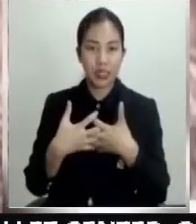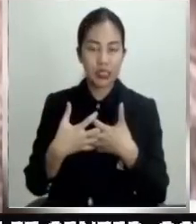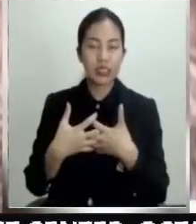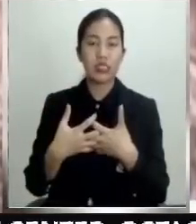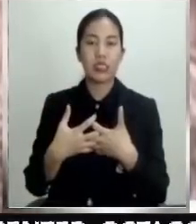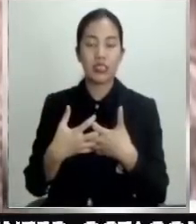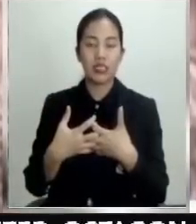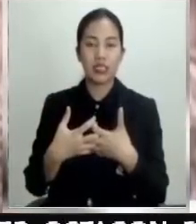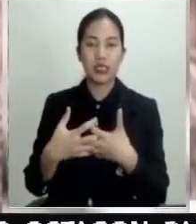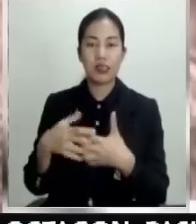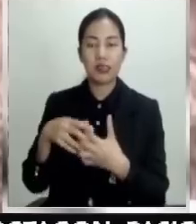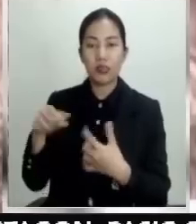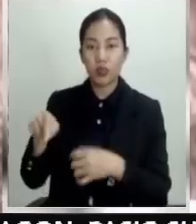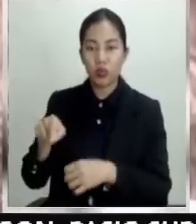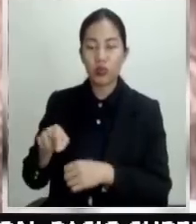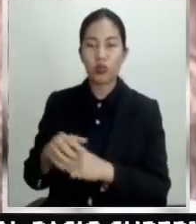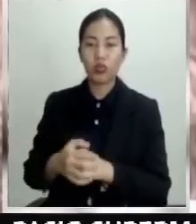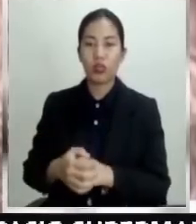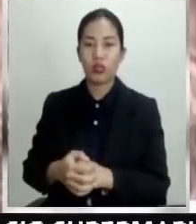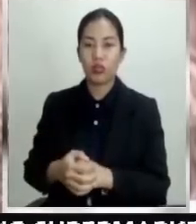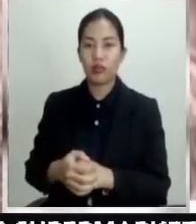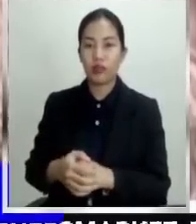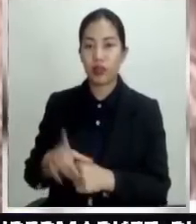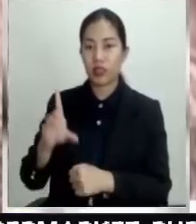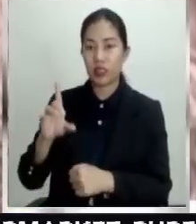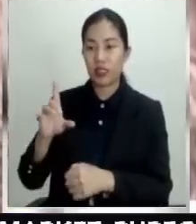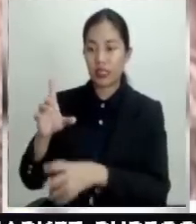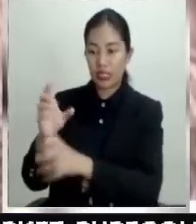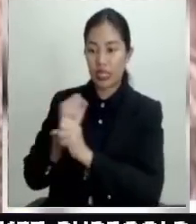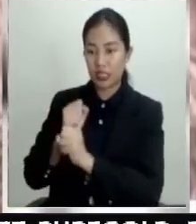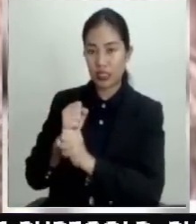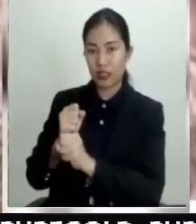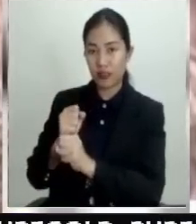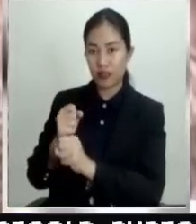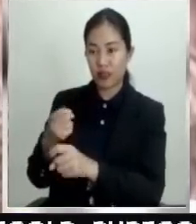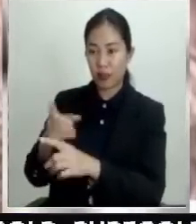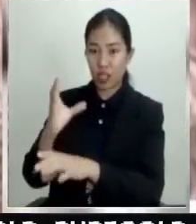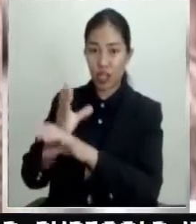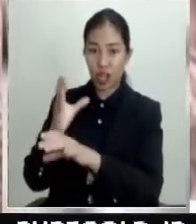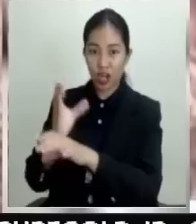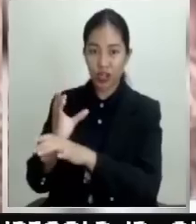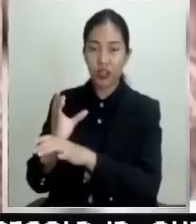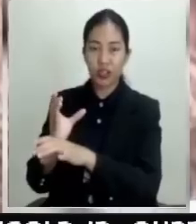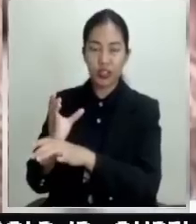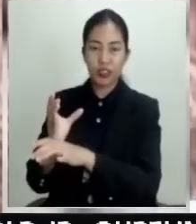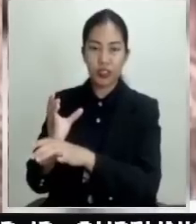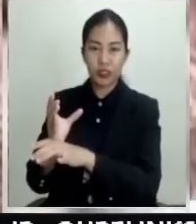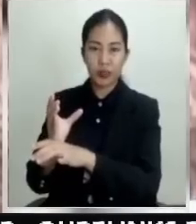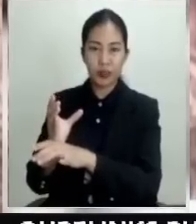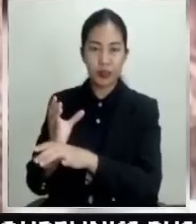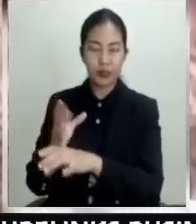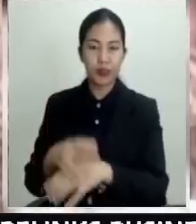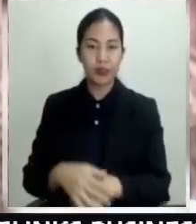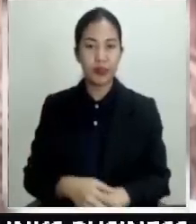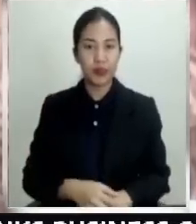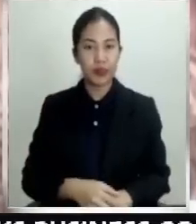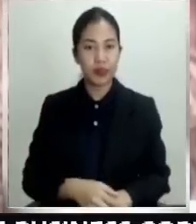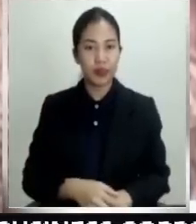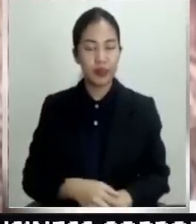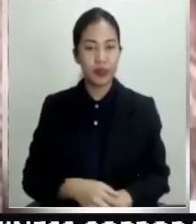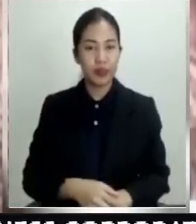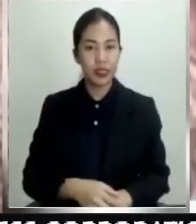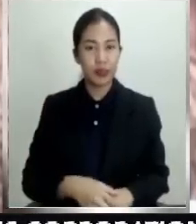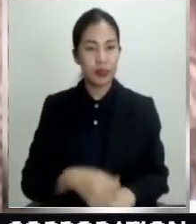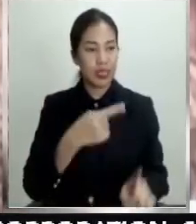sample na nakuha doon sa sasakyan at saka yung nakuhang mga blood